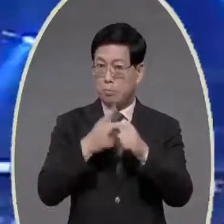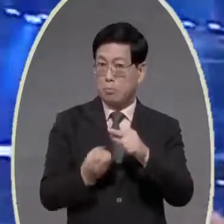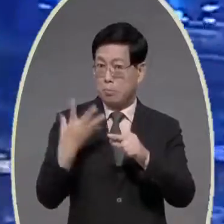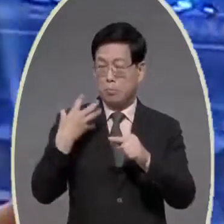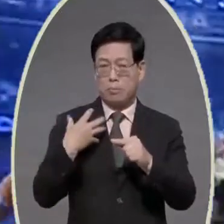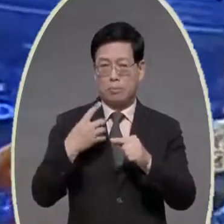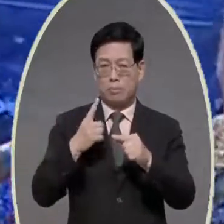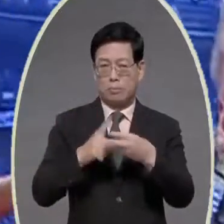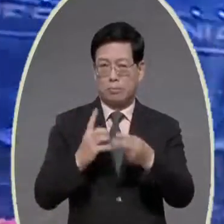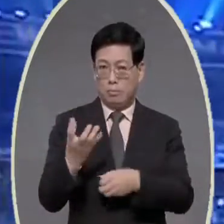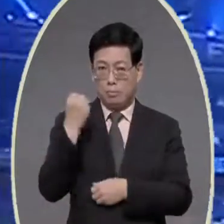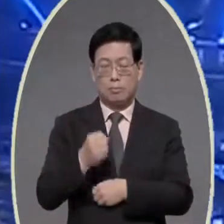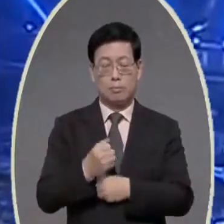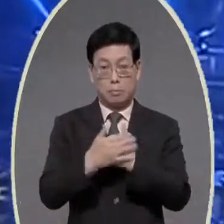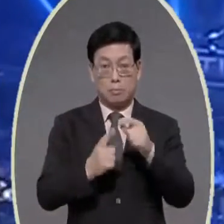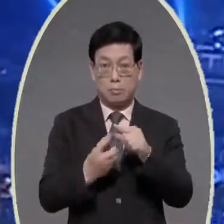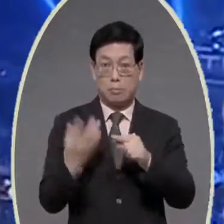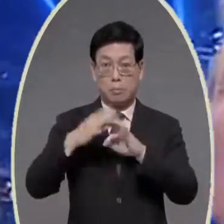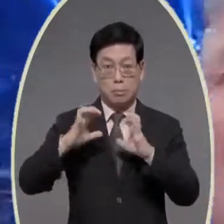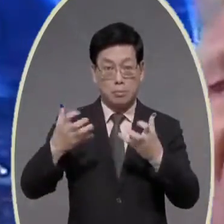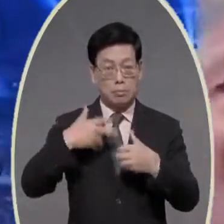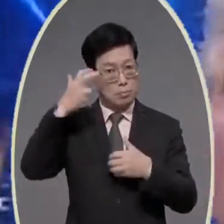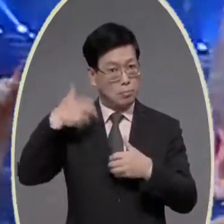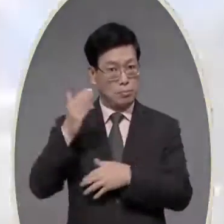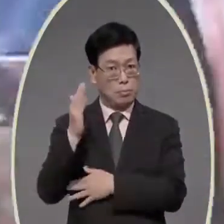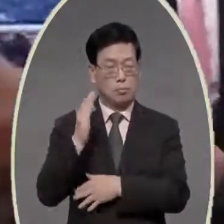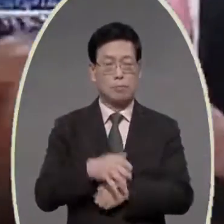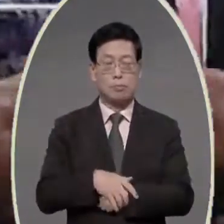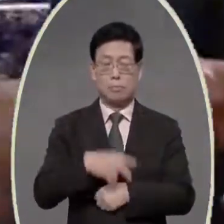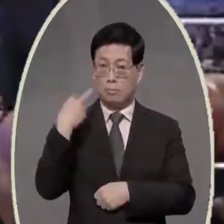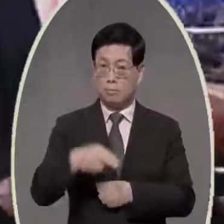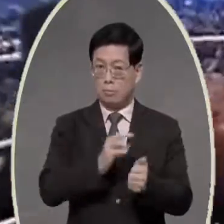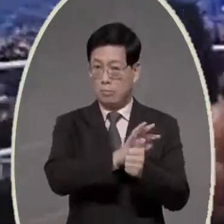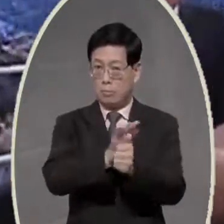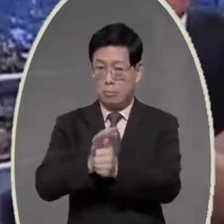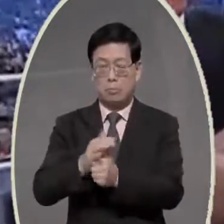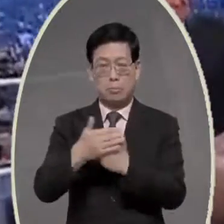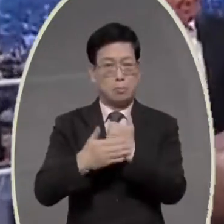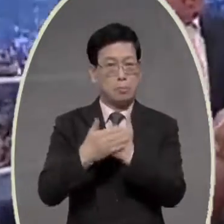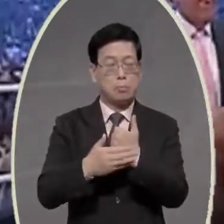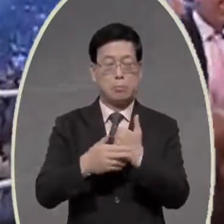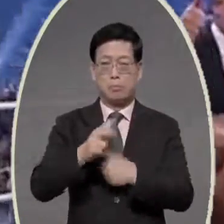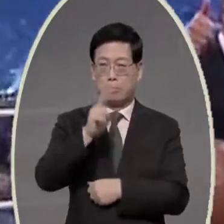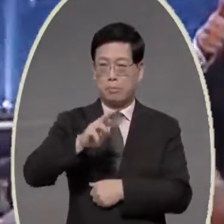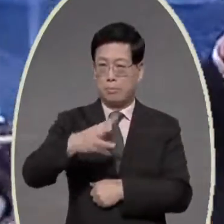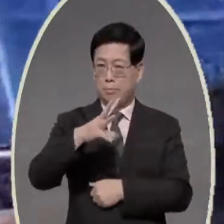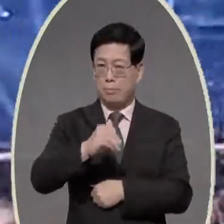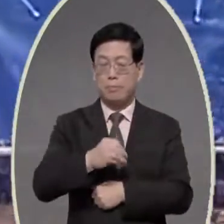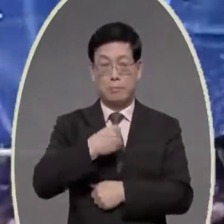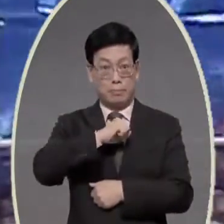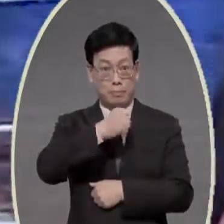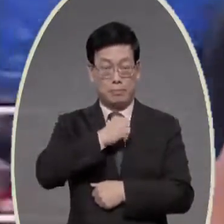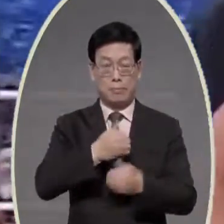民国的主权，捍卫中华民国的宪政体制，以及服务跟保护